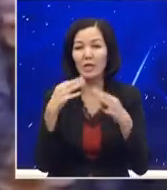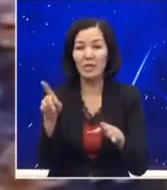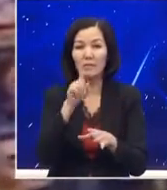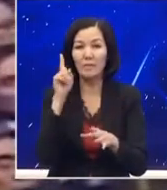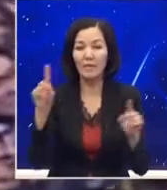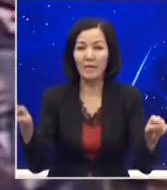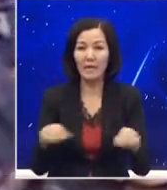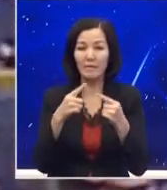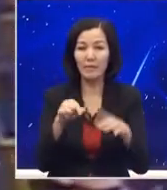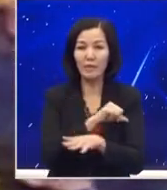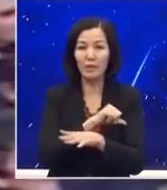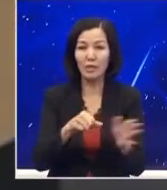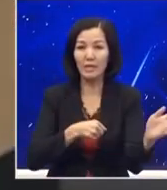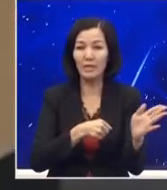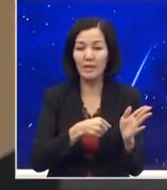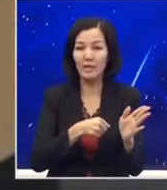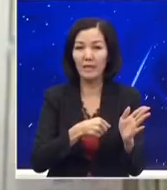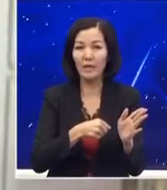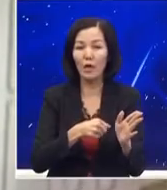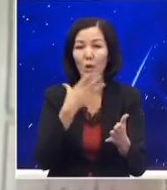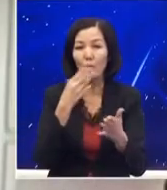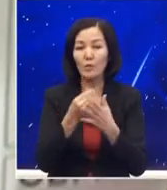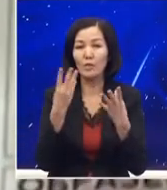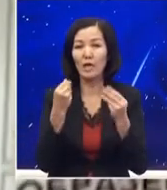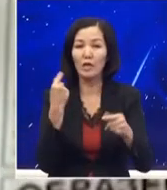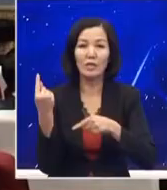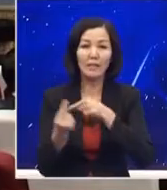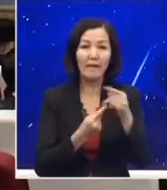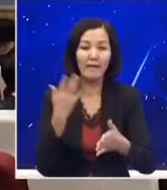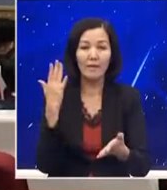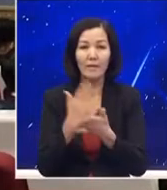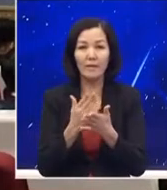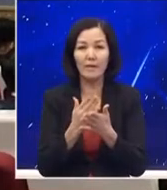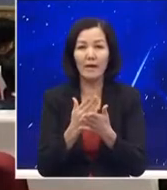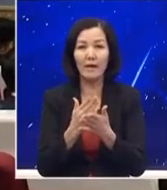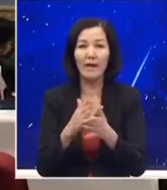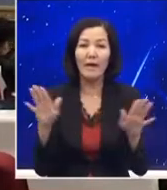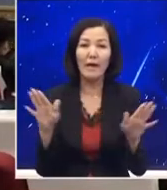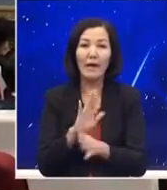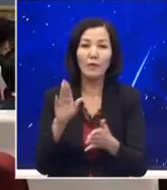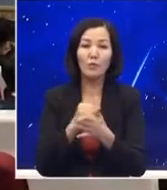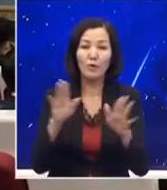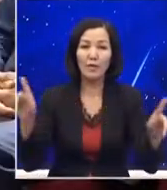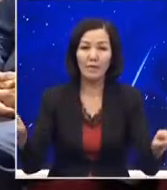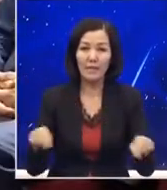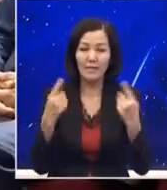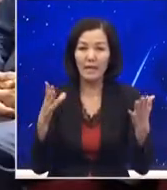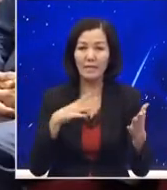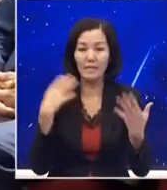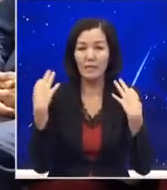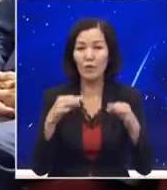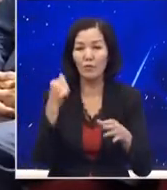қалыптастырды. Шекарасын шегендеді, төл теңгесін айналымға енгізді. Әнұранын асқақтатты. Тәуелсіздік жылдарында жеткен